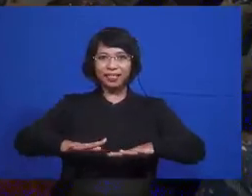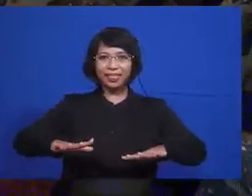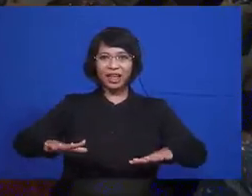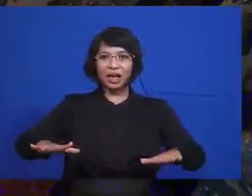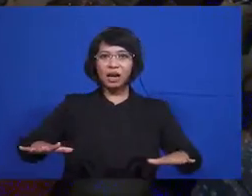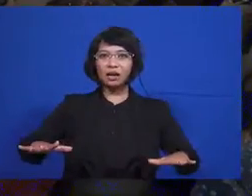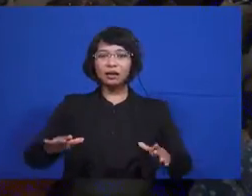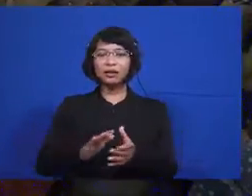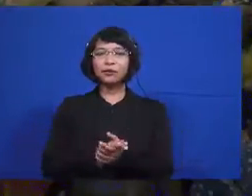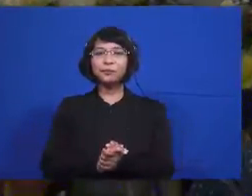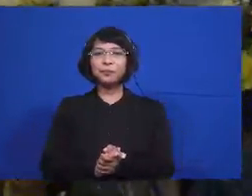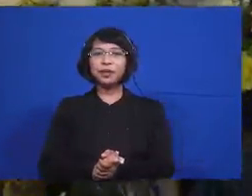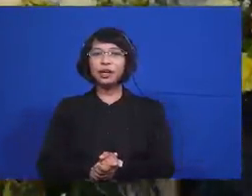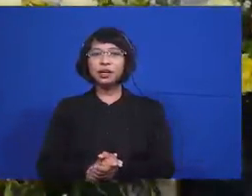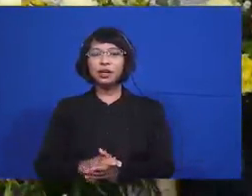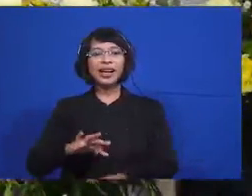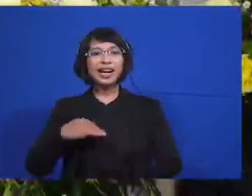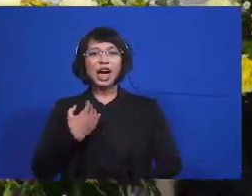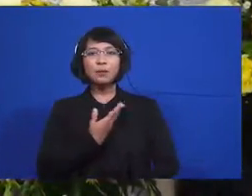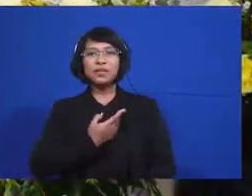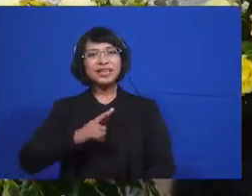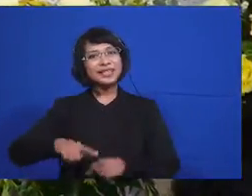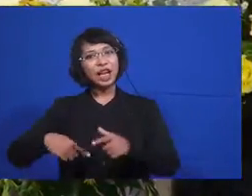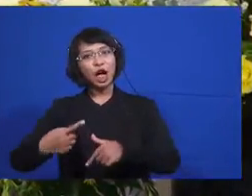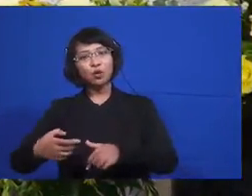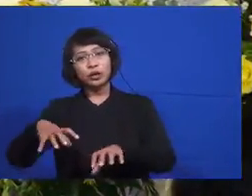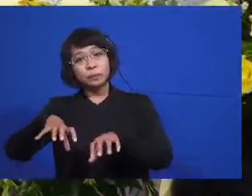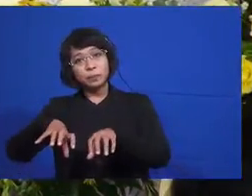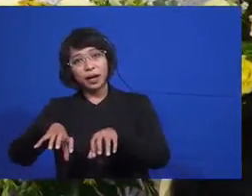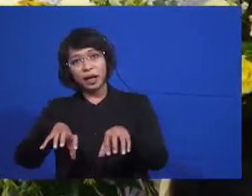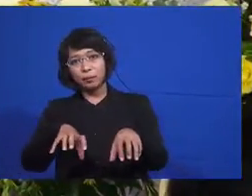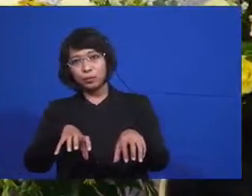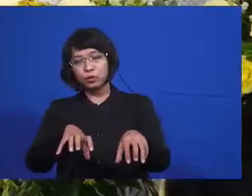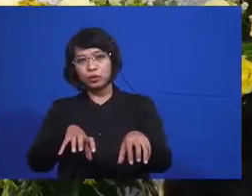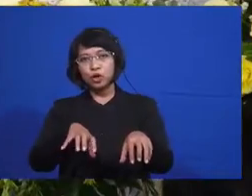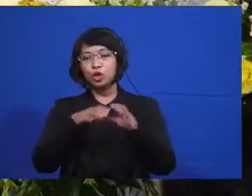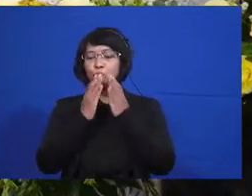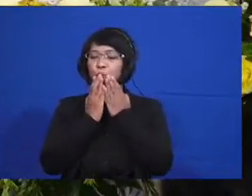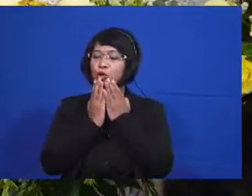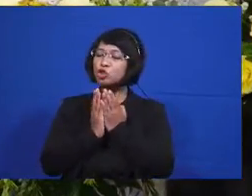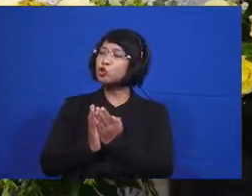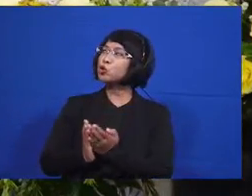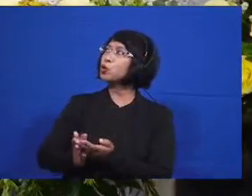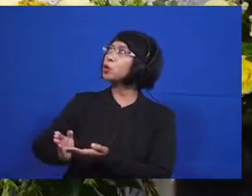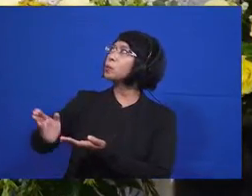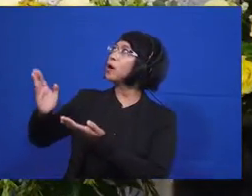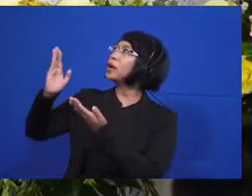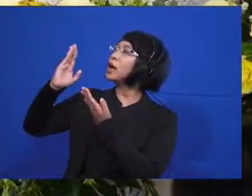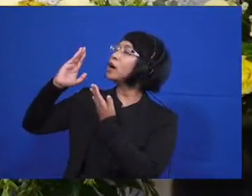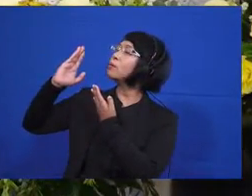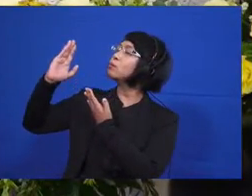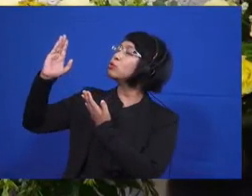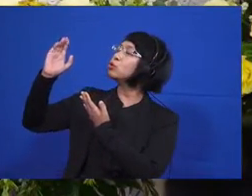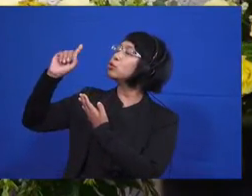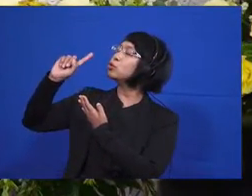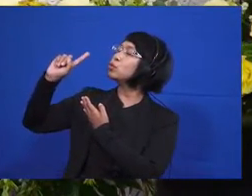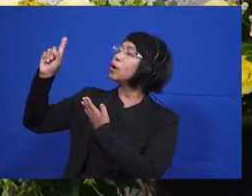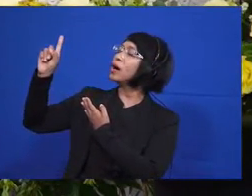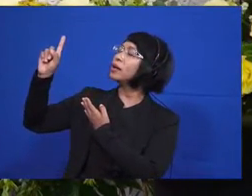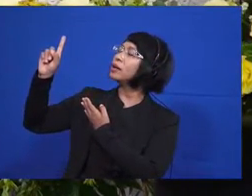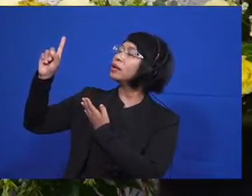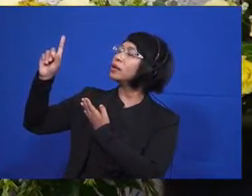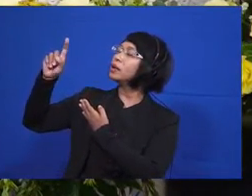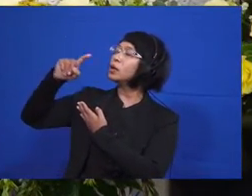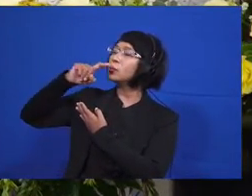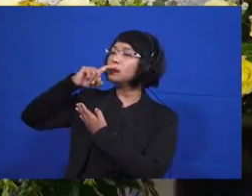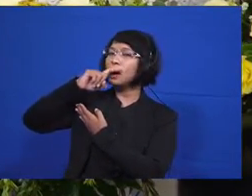menyelamatkan, bahwa kami selalu dan dimanapun bersyukur kepada-Mu Tuhan,